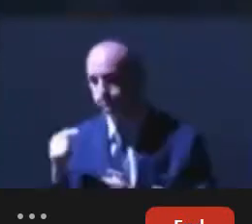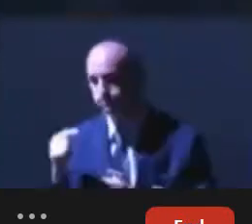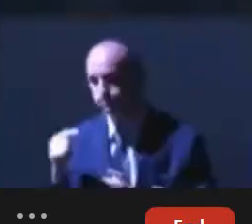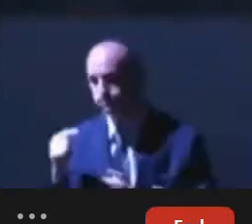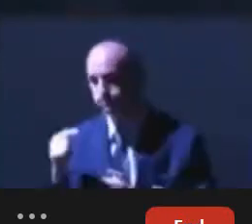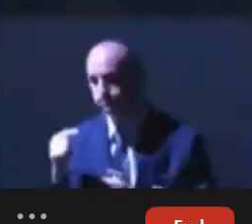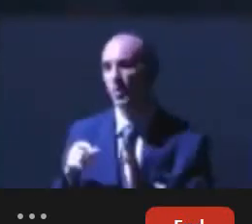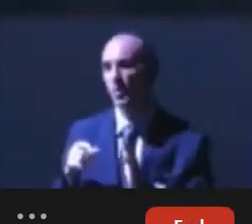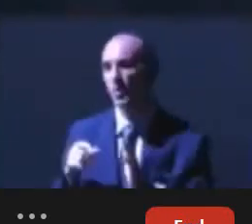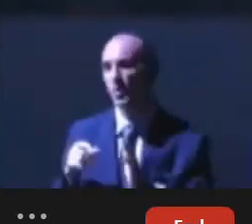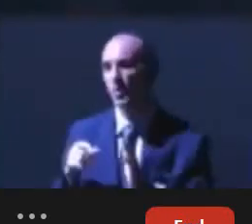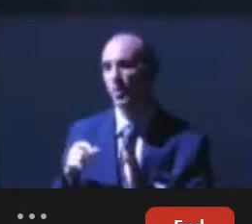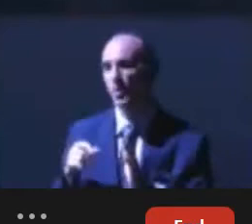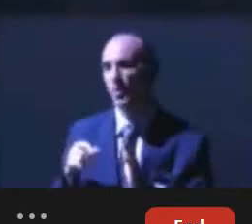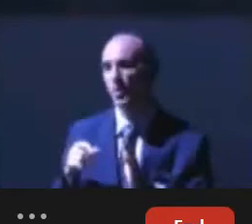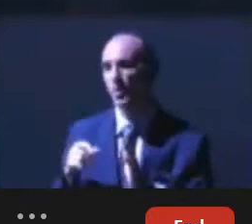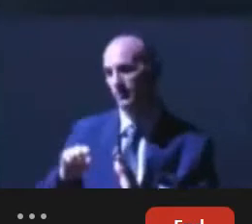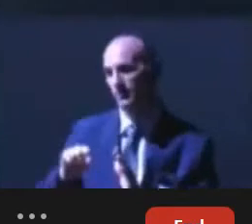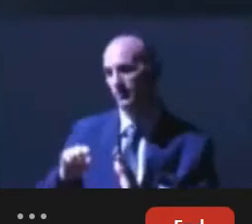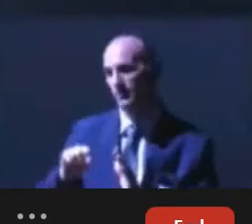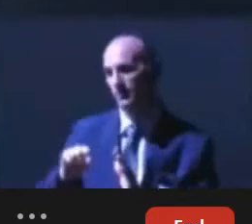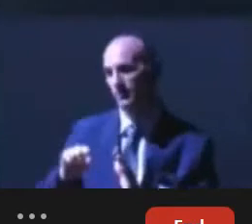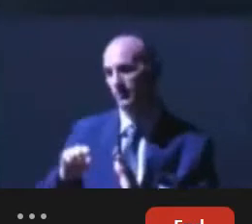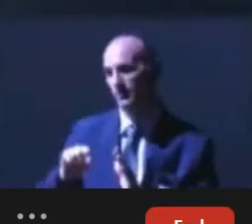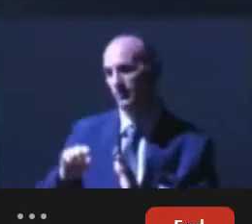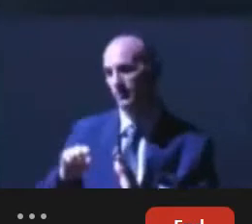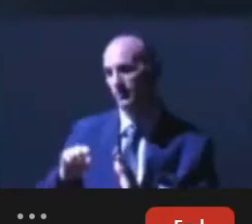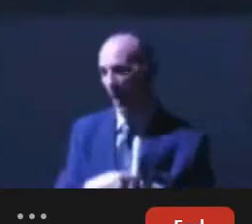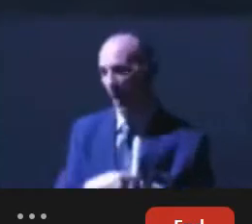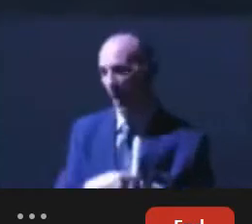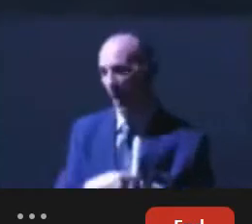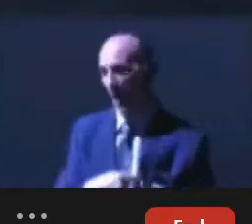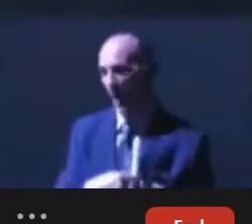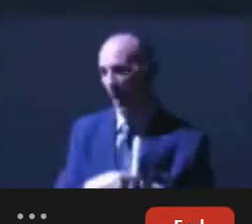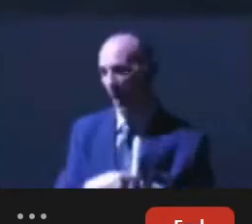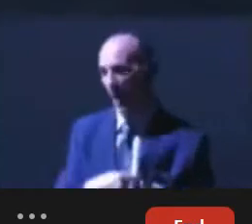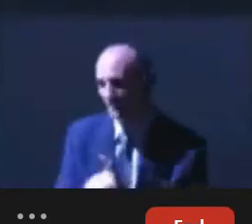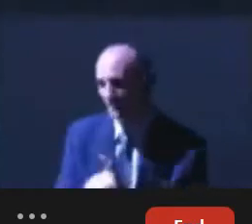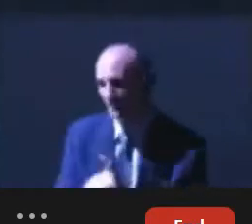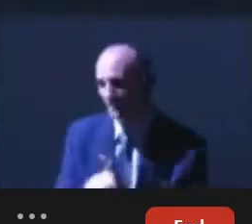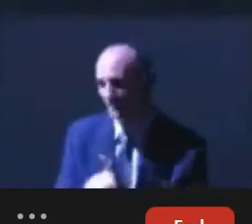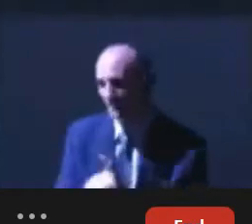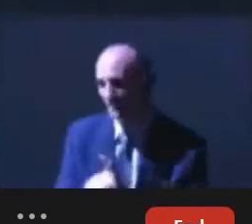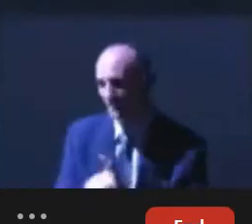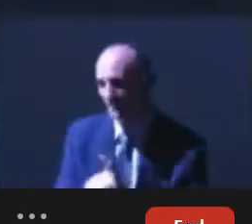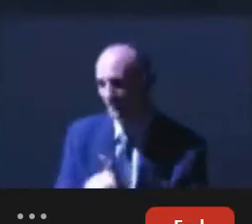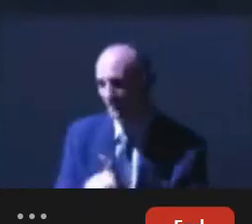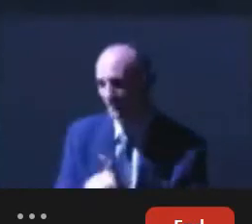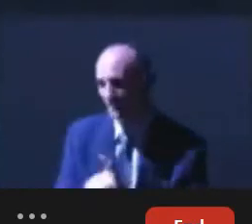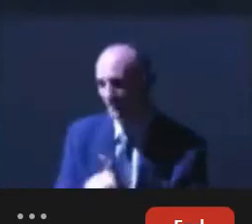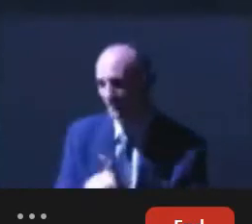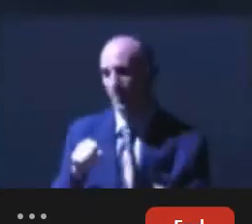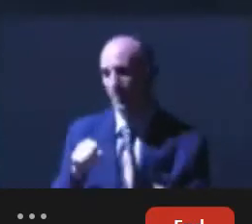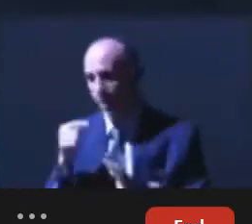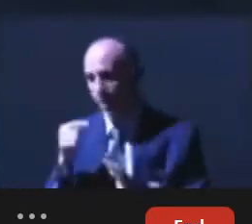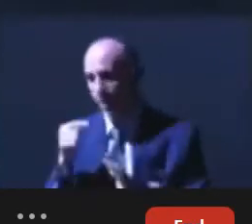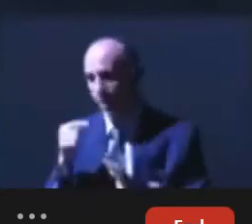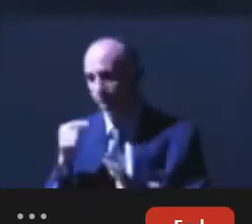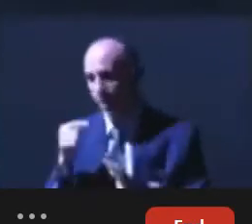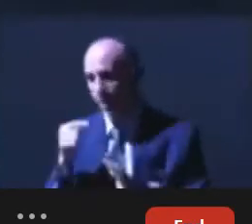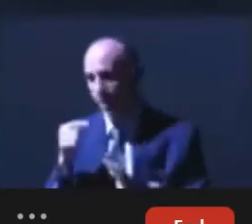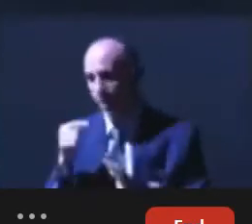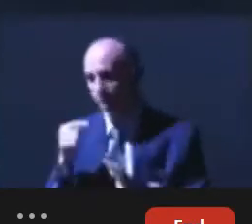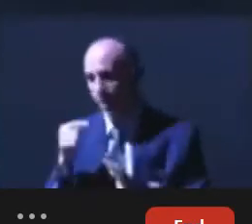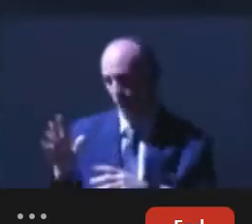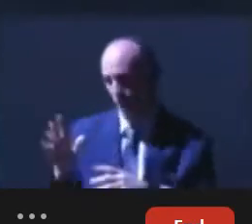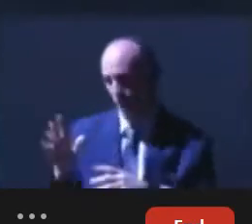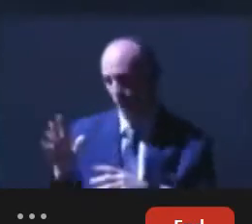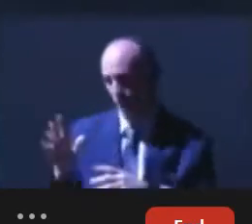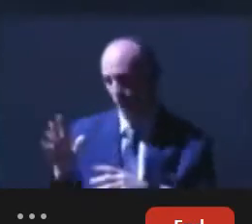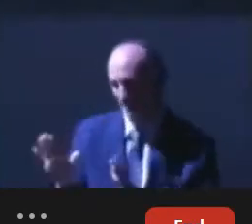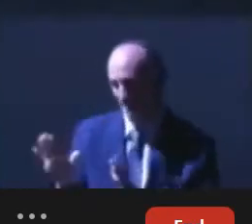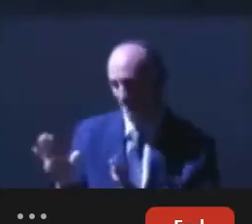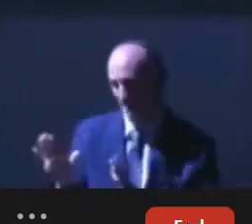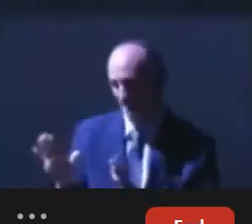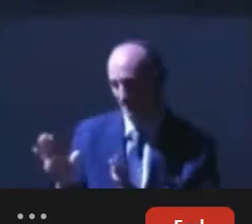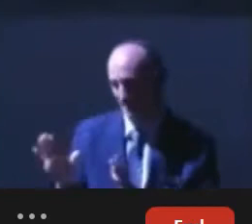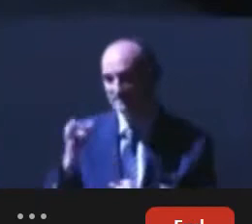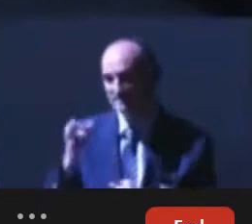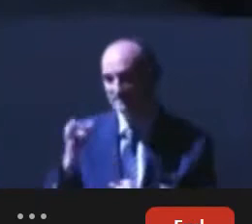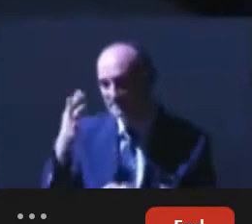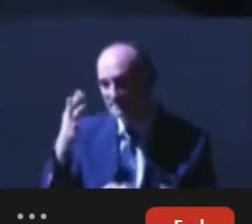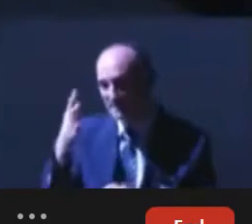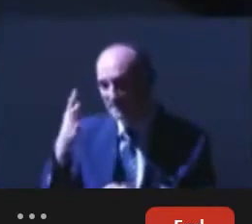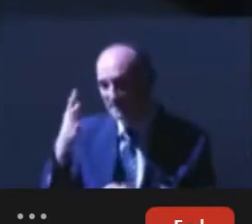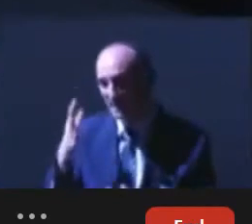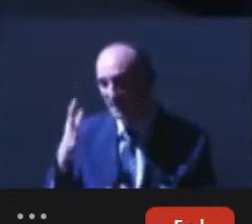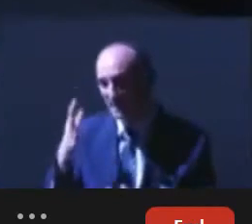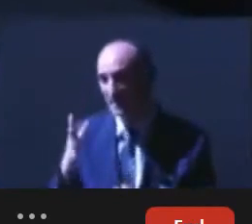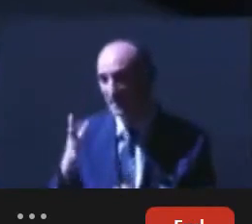hóa euro này, tiền mã hóa nhân dân tệ này, tiền mã hóa rupee, tiền mã hóa ruble. Nếu mà ví dụ như là được